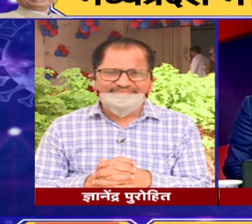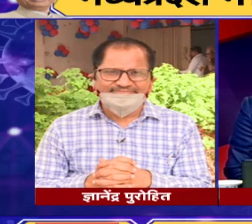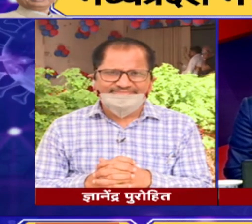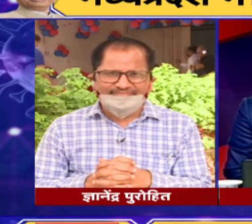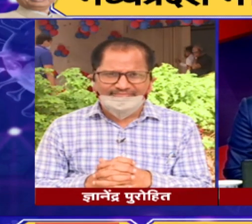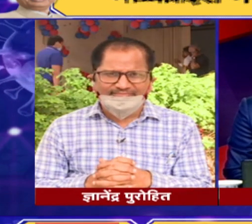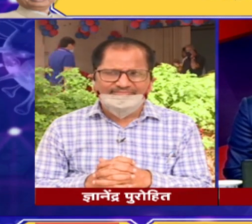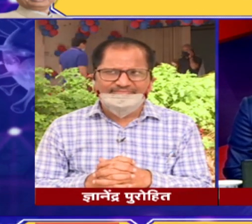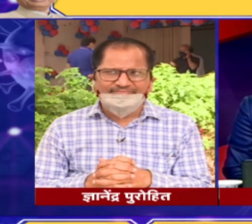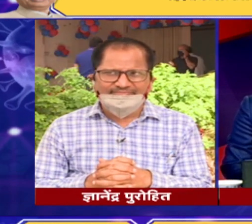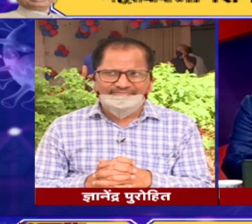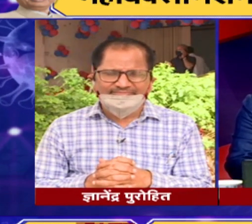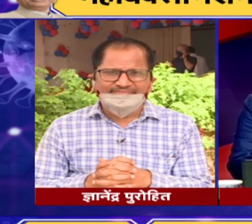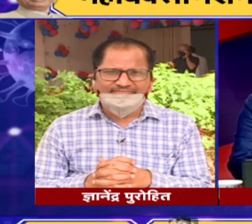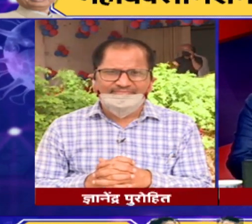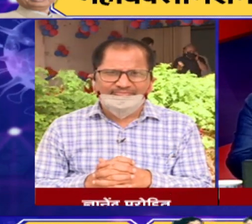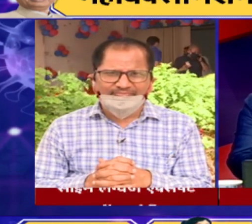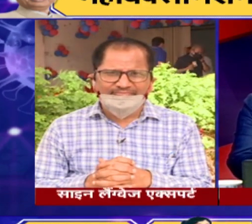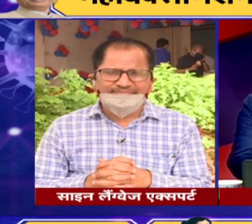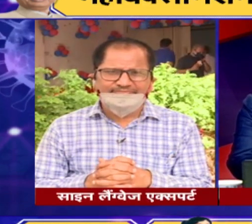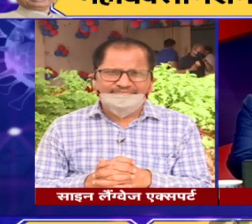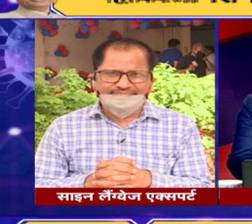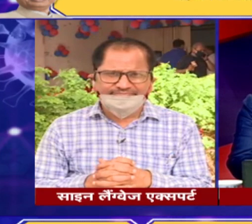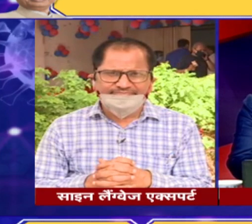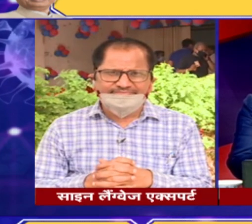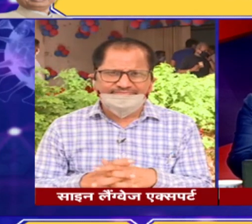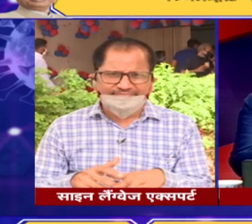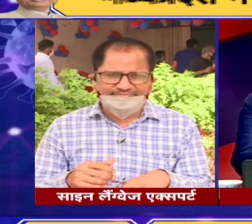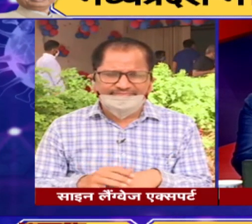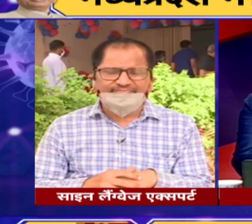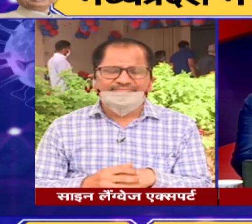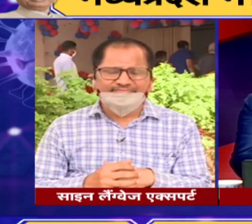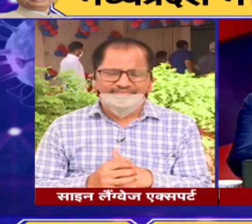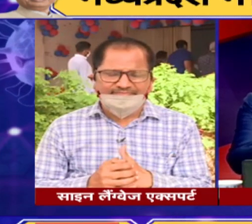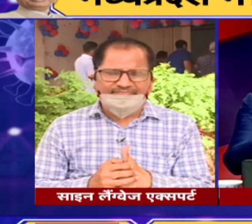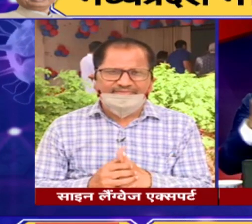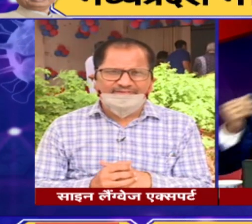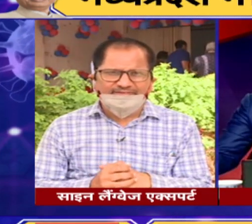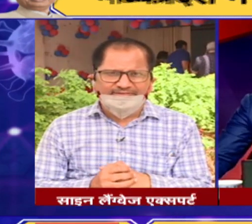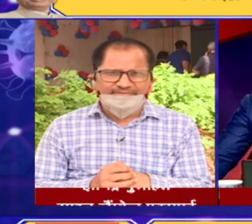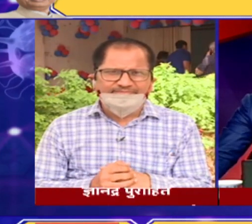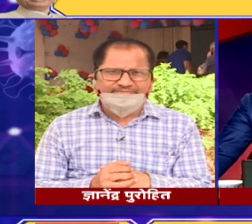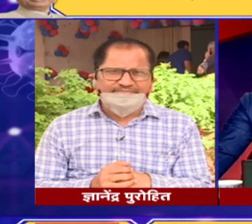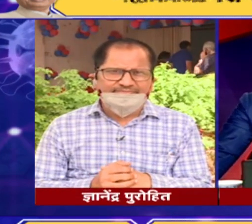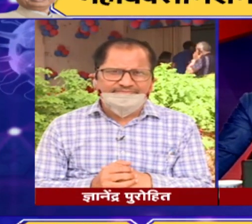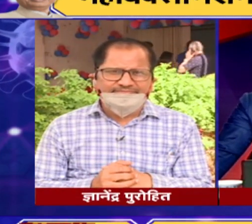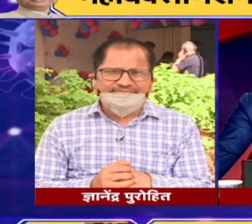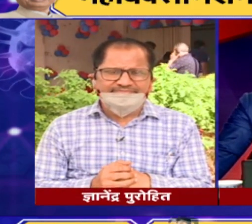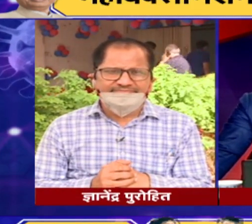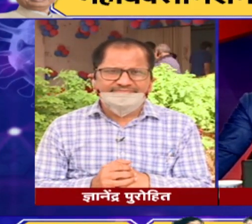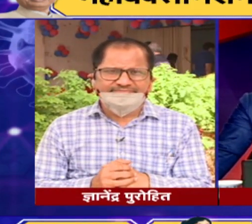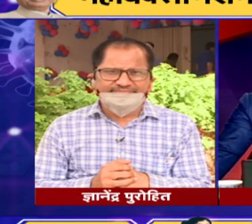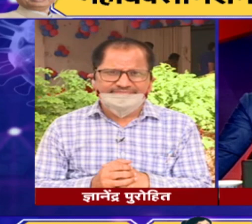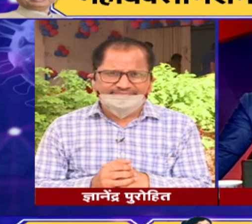वैक्सीनेशन अभियान चल रहा है। आप कहाँ हैं, कैसे दिन की शुरुआत हुई, जरा उस पर चर्चा हो जाए, फिर चर्चा को और आगे बढ़ाएंगे।